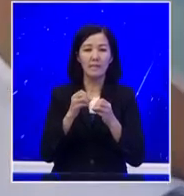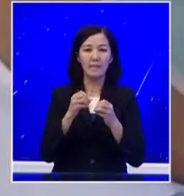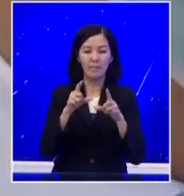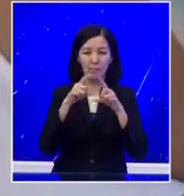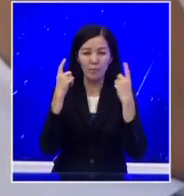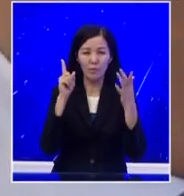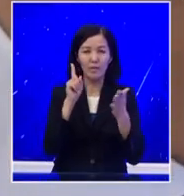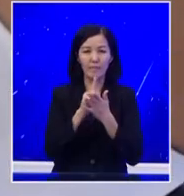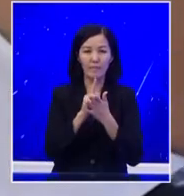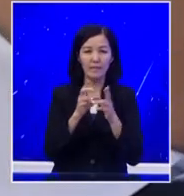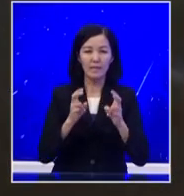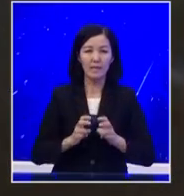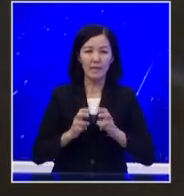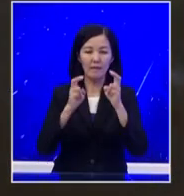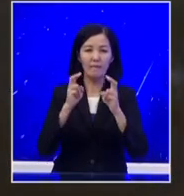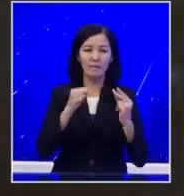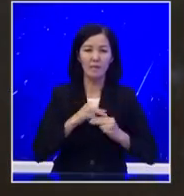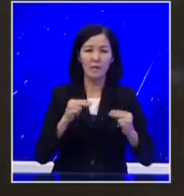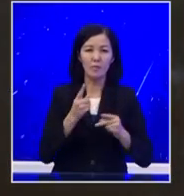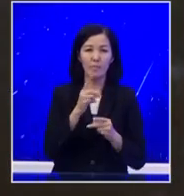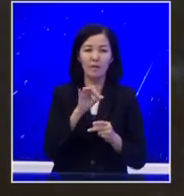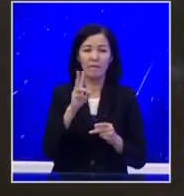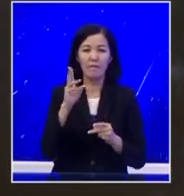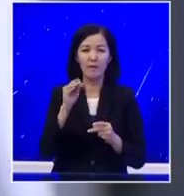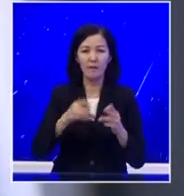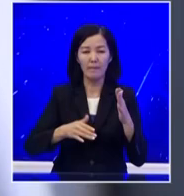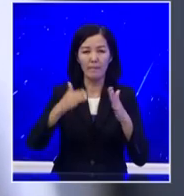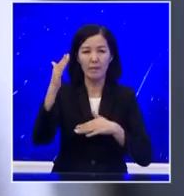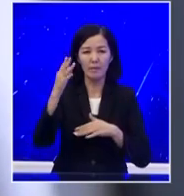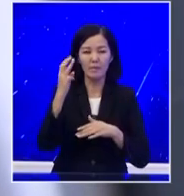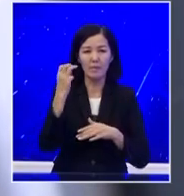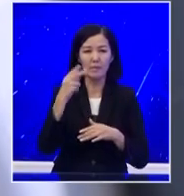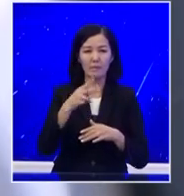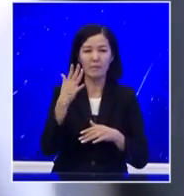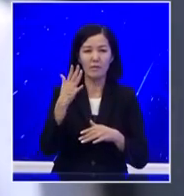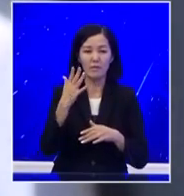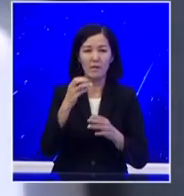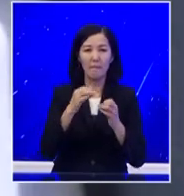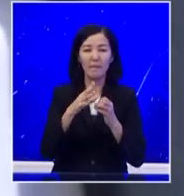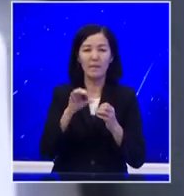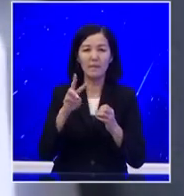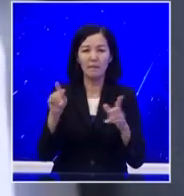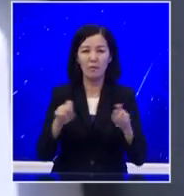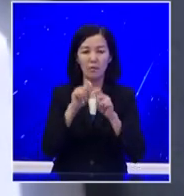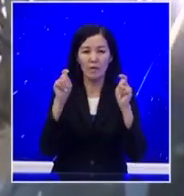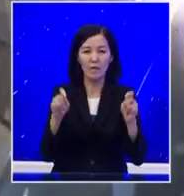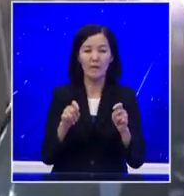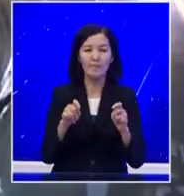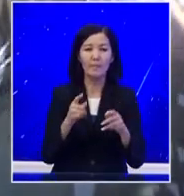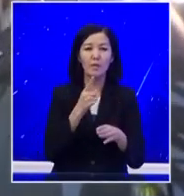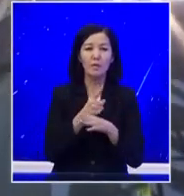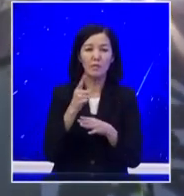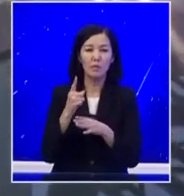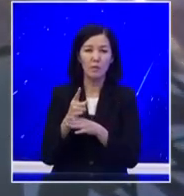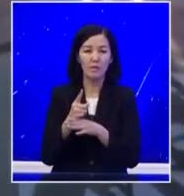лифт заработает 1 июля а крайняя площадка на высоте в 324 метра 15 июля строгие меры не